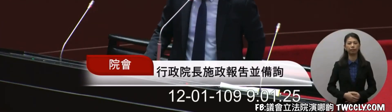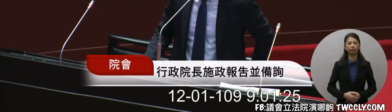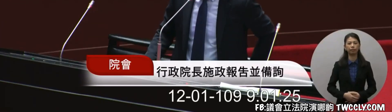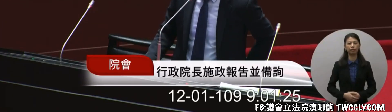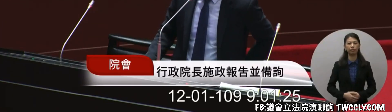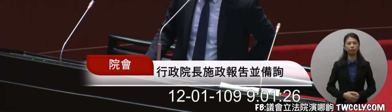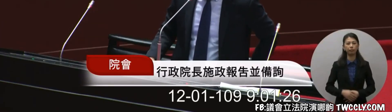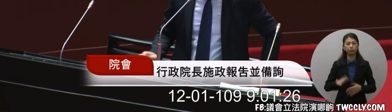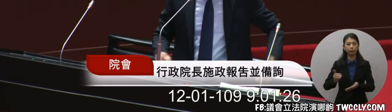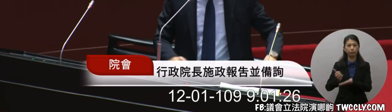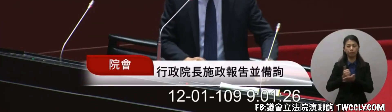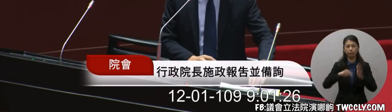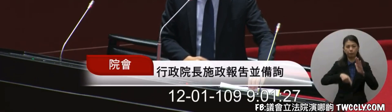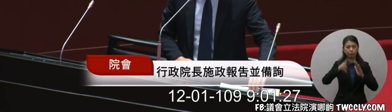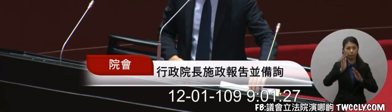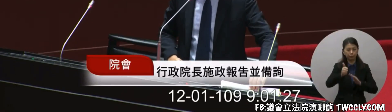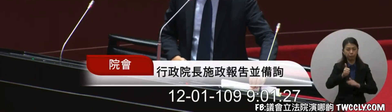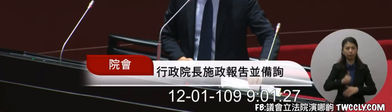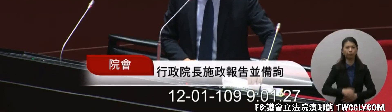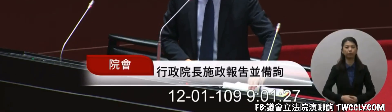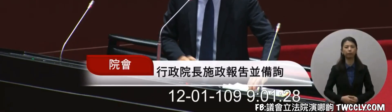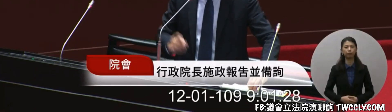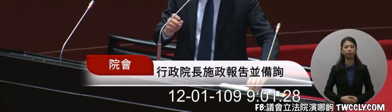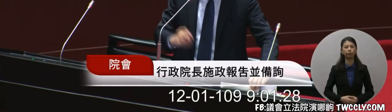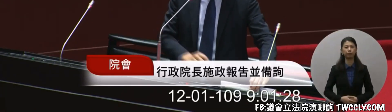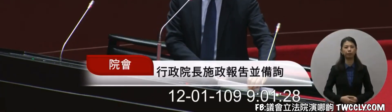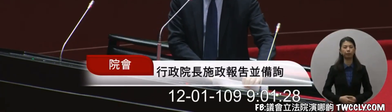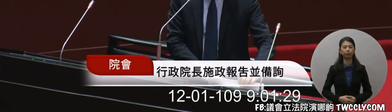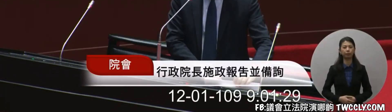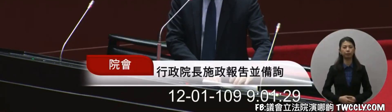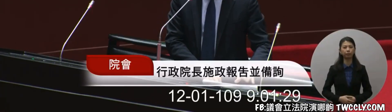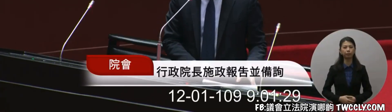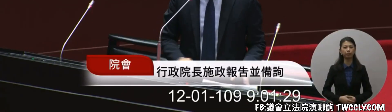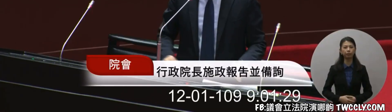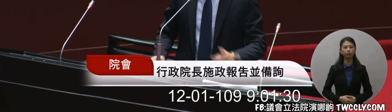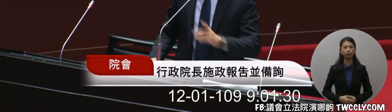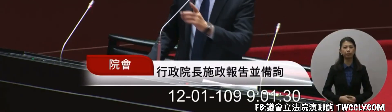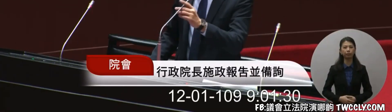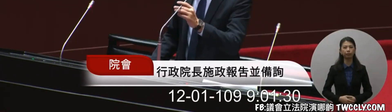就有请院长，谢谢。 来，请苏院长。